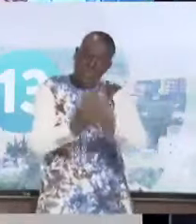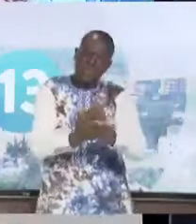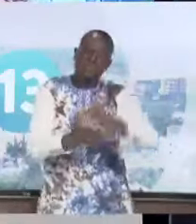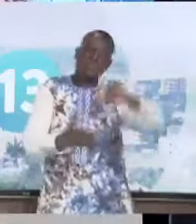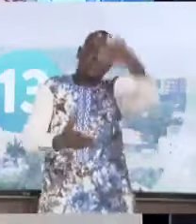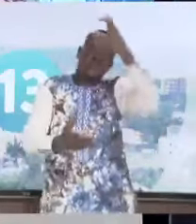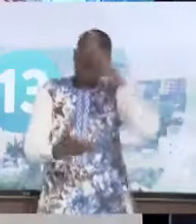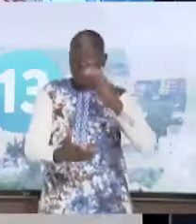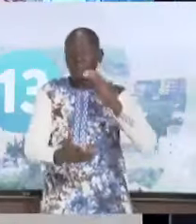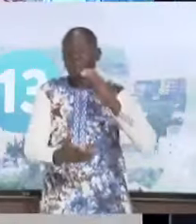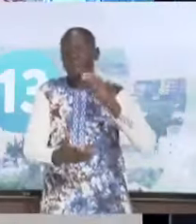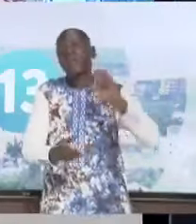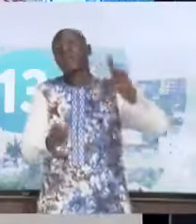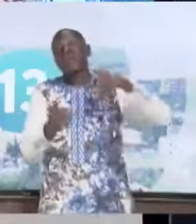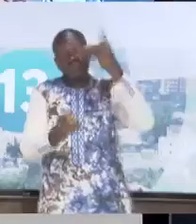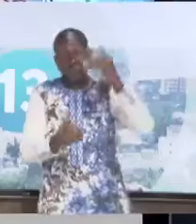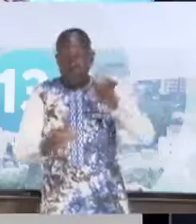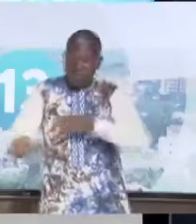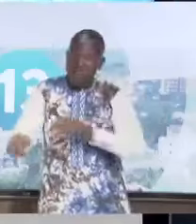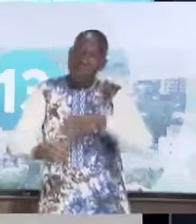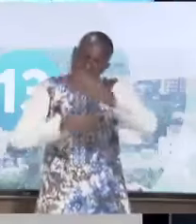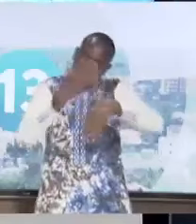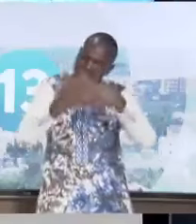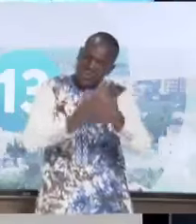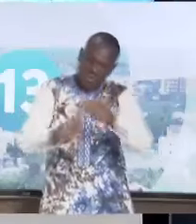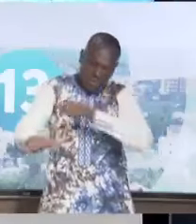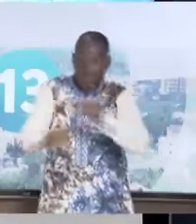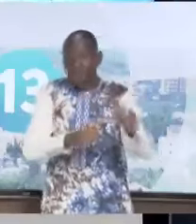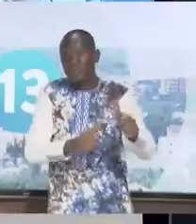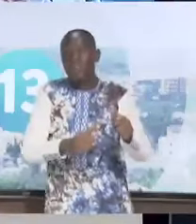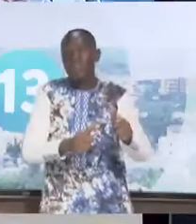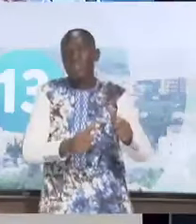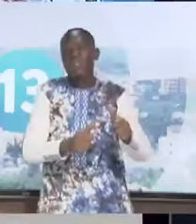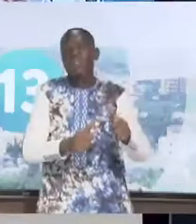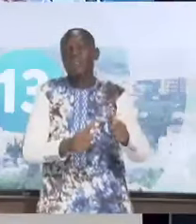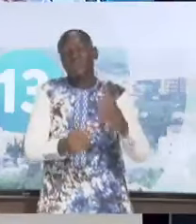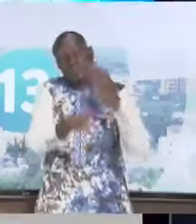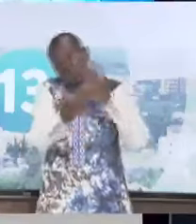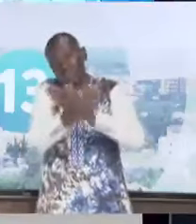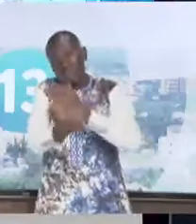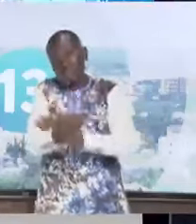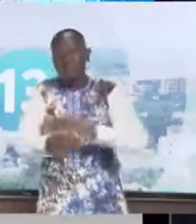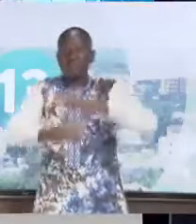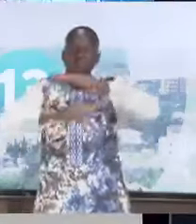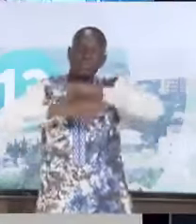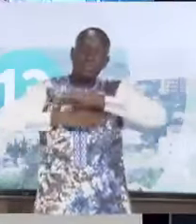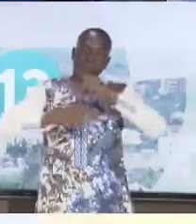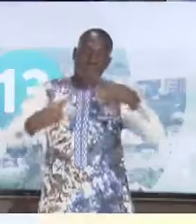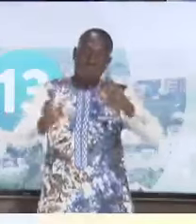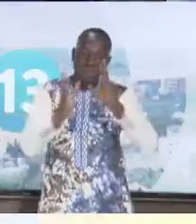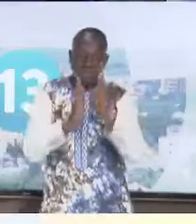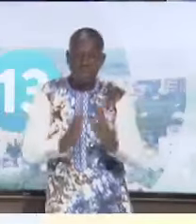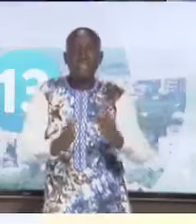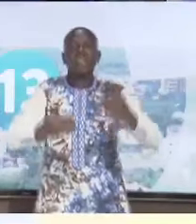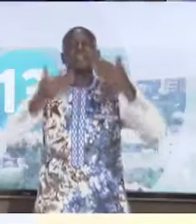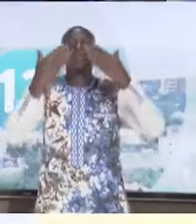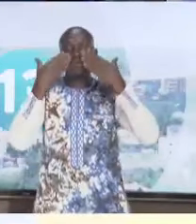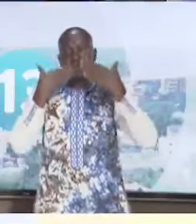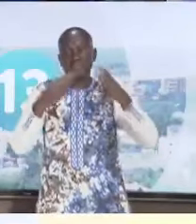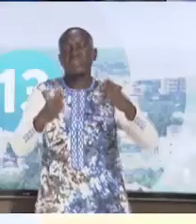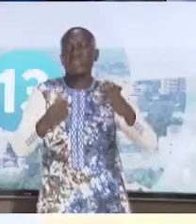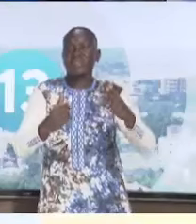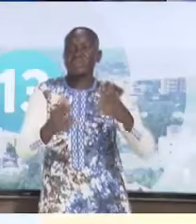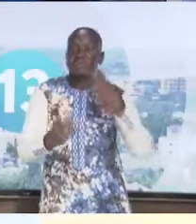consommation. Donc, nous faisons donc toutes ces actions-là en vue de toujours améliorer la satisfaction de nos clients. Je vous remercie, Madame Sankara. On nous